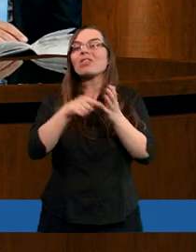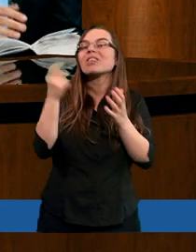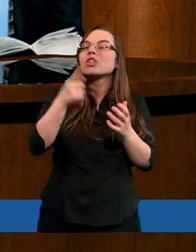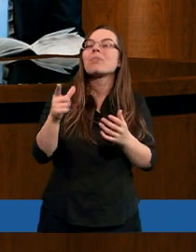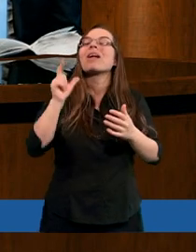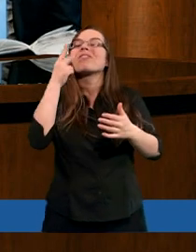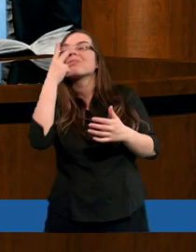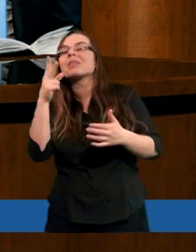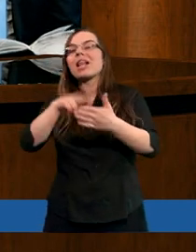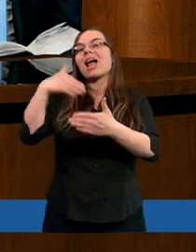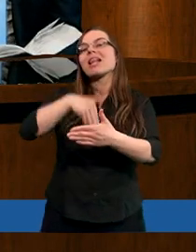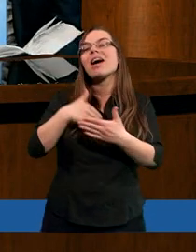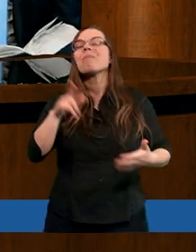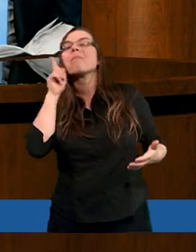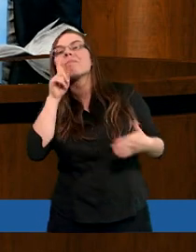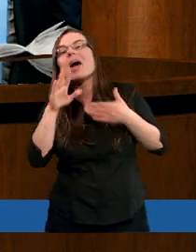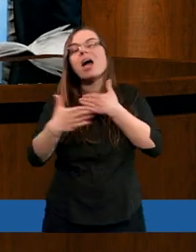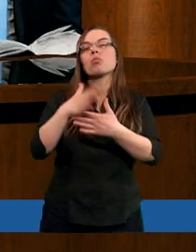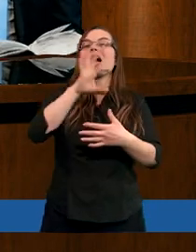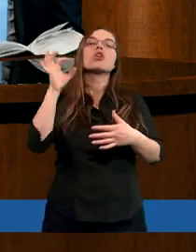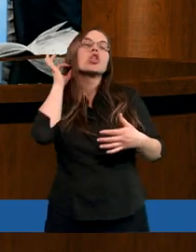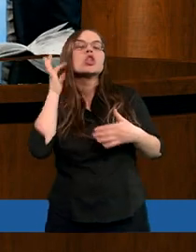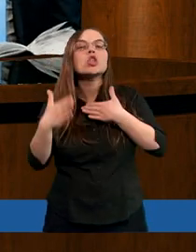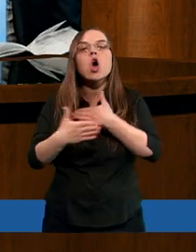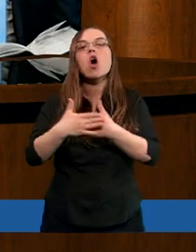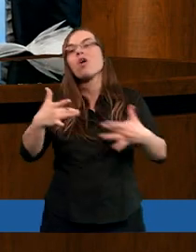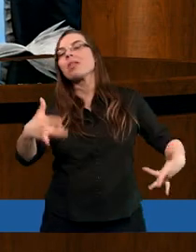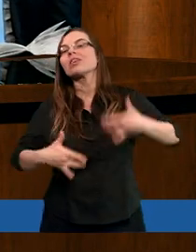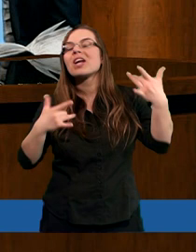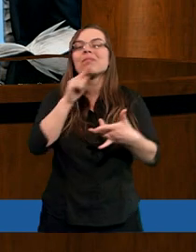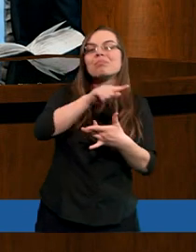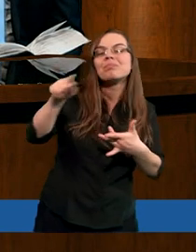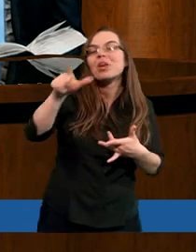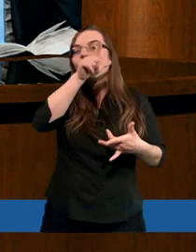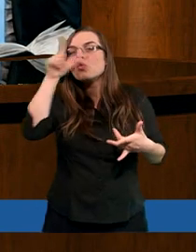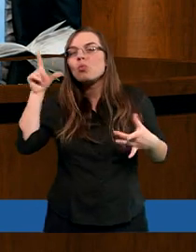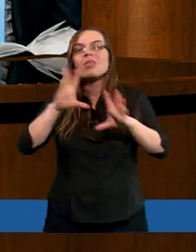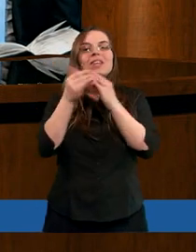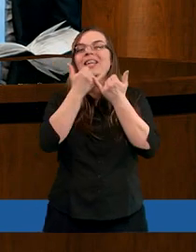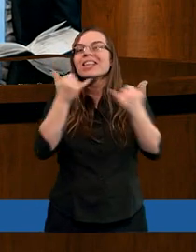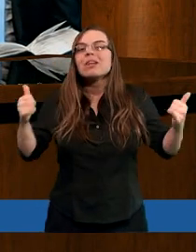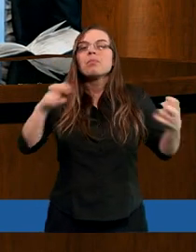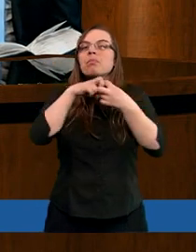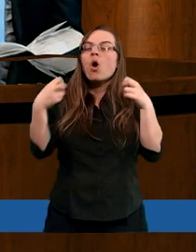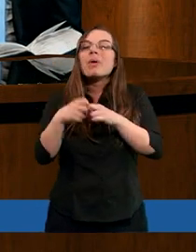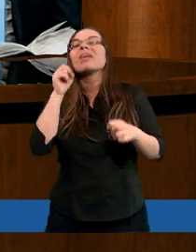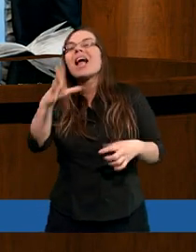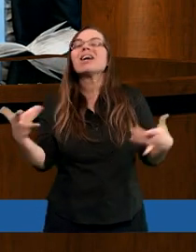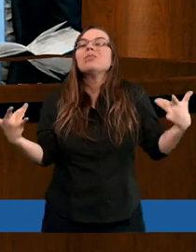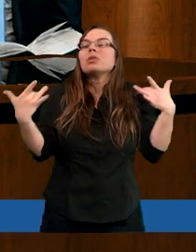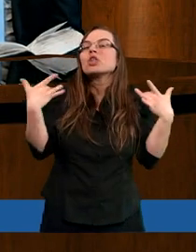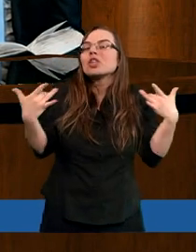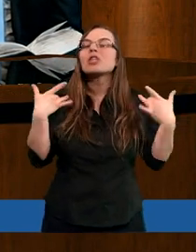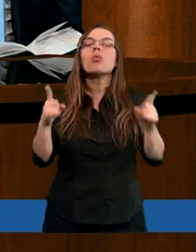zachowaniu męża, żony, o cierpieniu, w imię sprawiedliwości i tak dalej. Więc właśnie w takim życiu